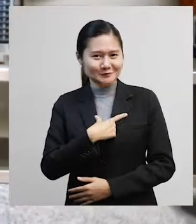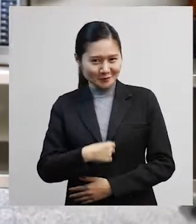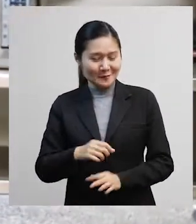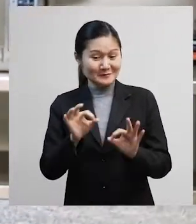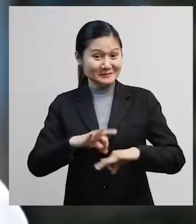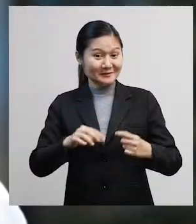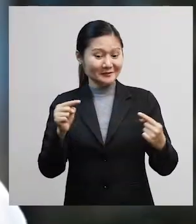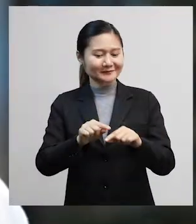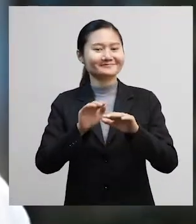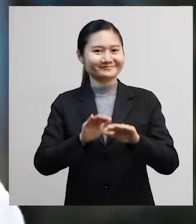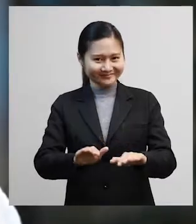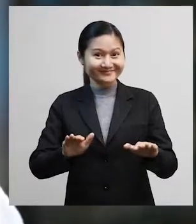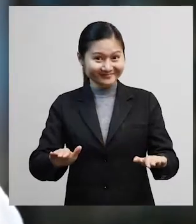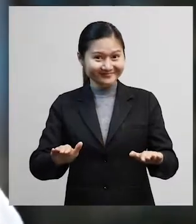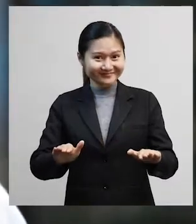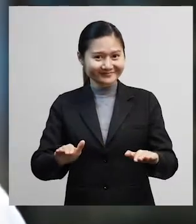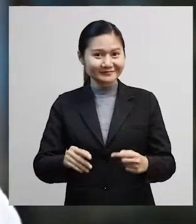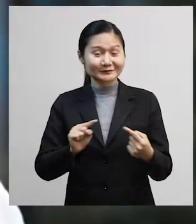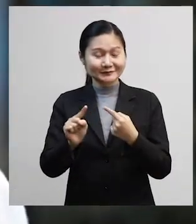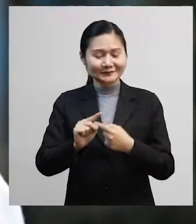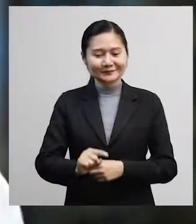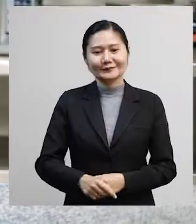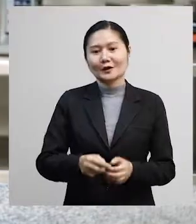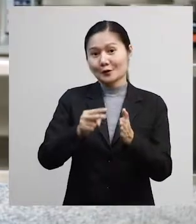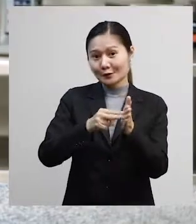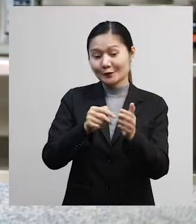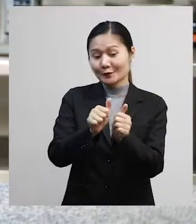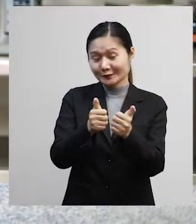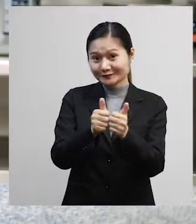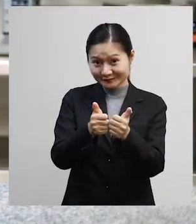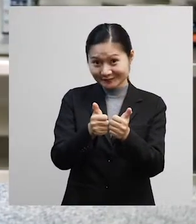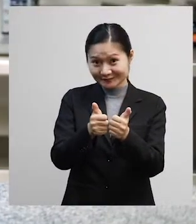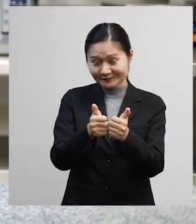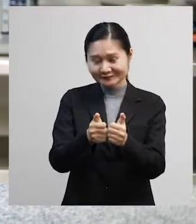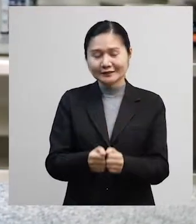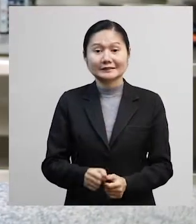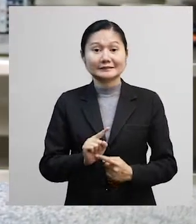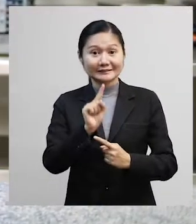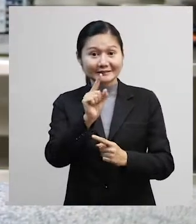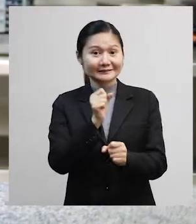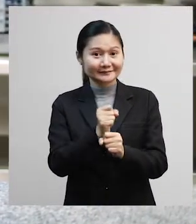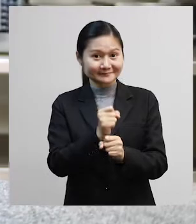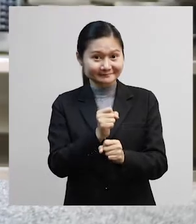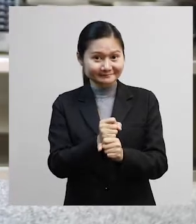โดยเฉพาะน้องๆหนูๆค่ะนั่นก็คือพีนัทบัตเตอร์ค่ะส่วนแรกนะคะที่เราจะทำก็คือเ